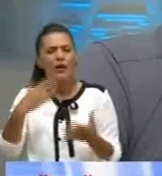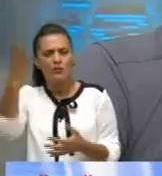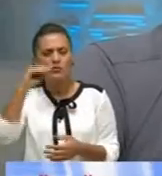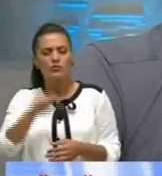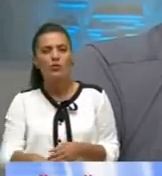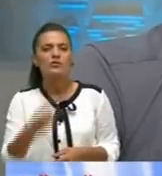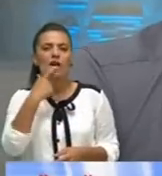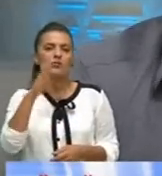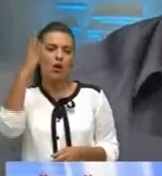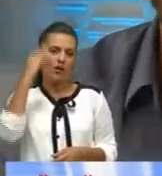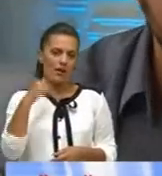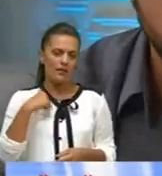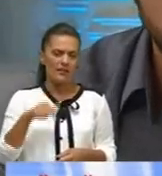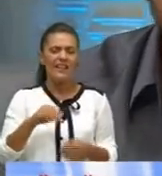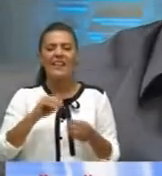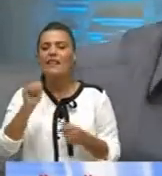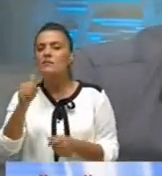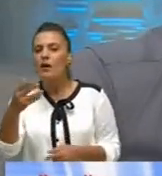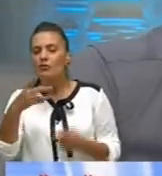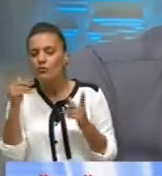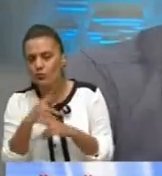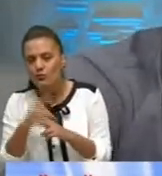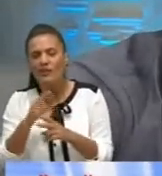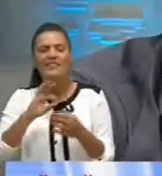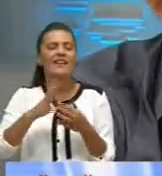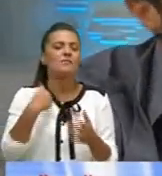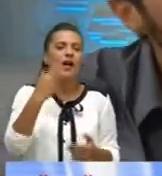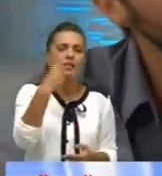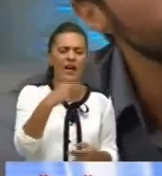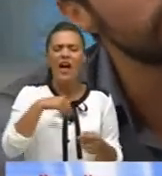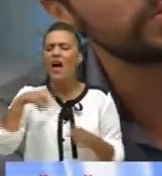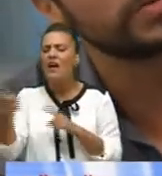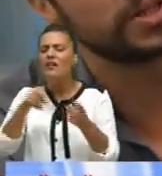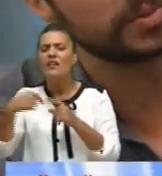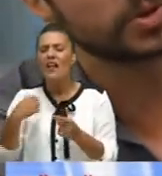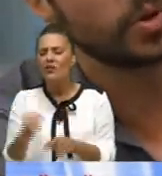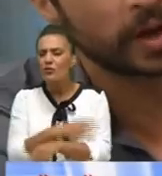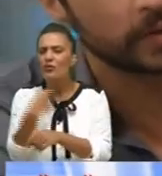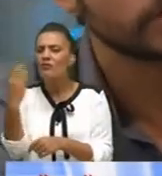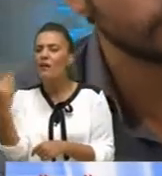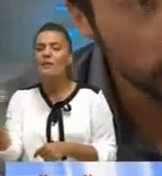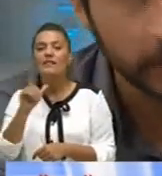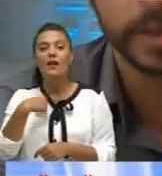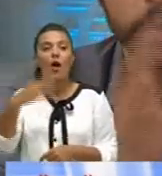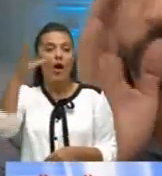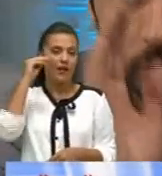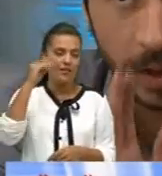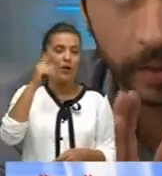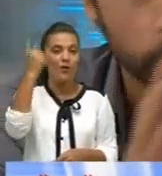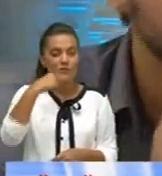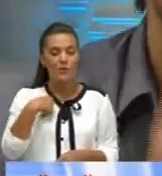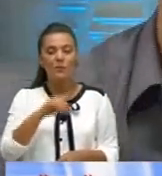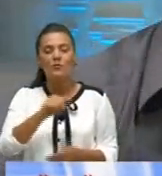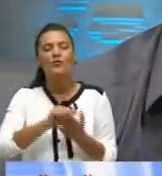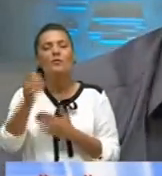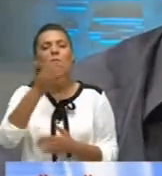çocuk yaşta öğrendik. Ne zaman güleceğimizi, Doğru. ne zaman ağlayacağımızı, hangi olaya hangi duyguyla tepki vereceğimizi öğrendik. O yüzden de bütün